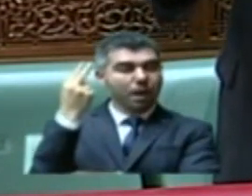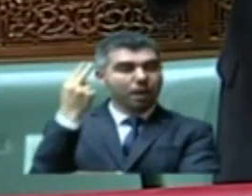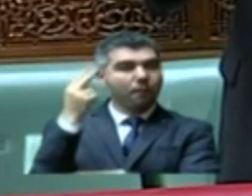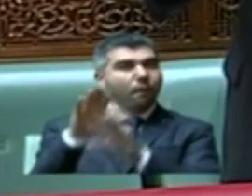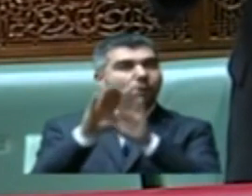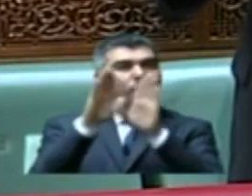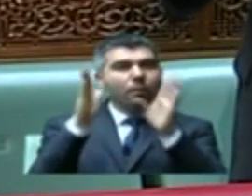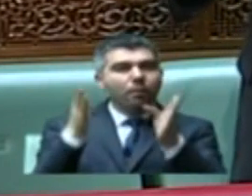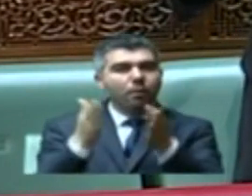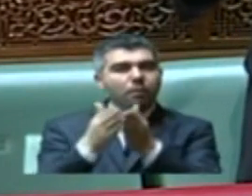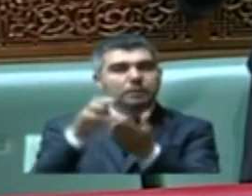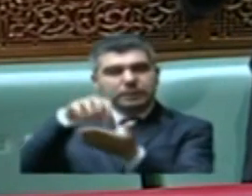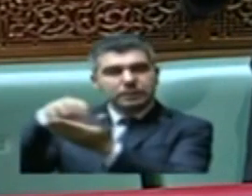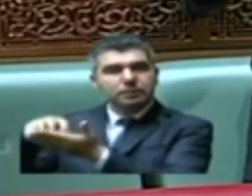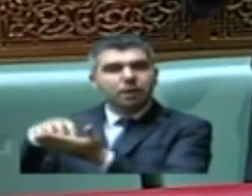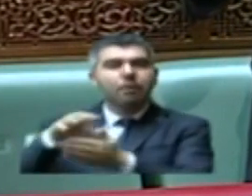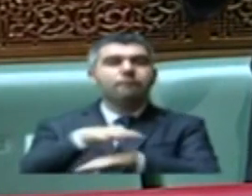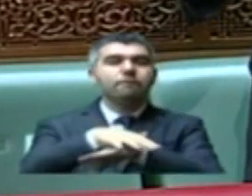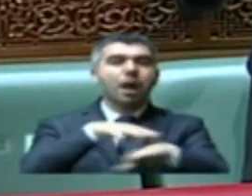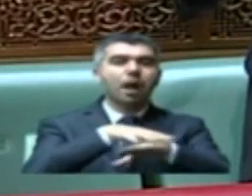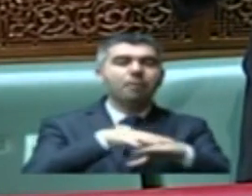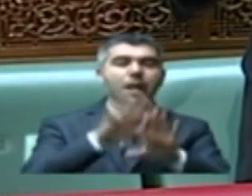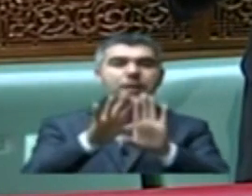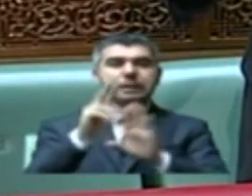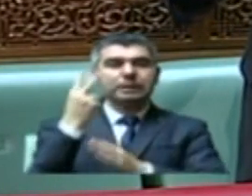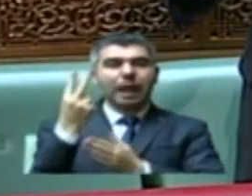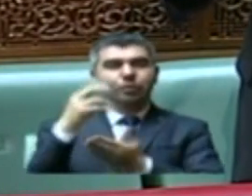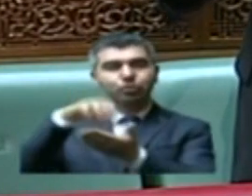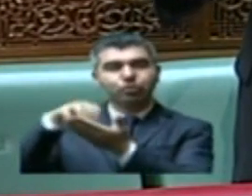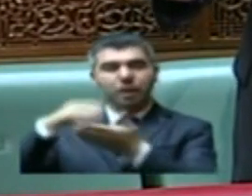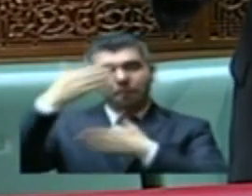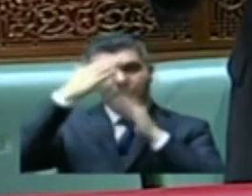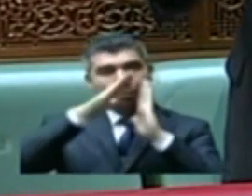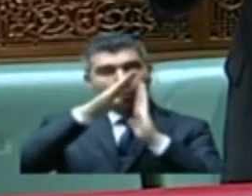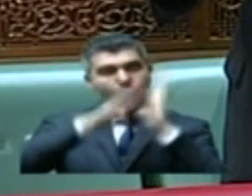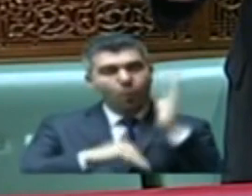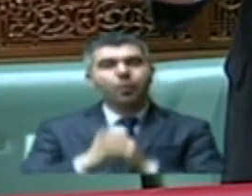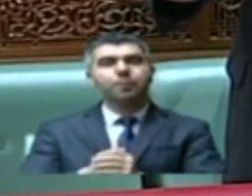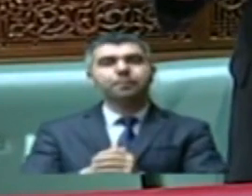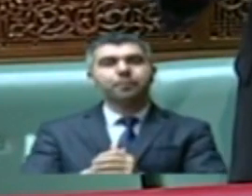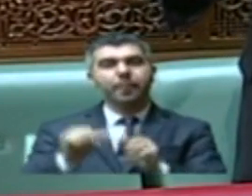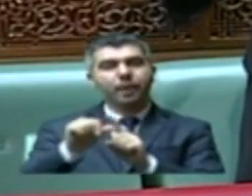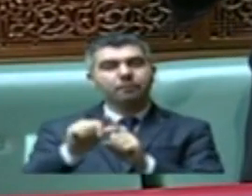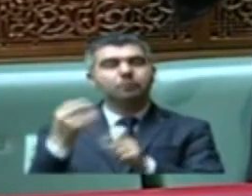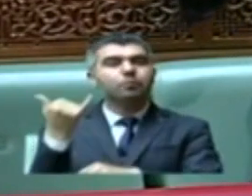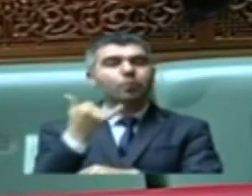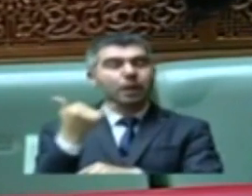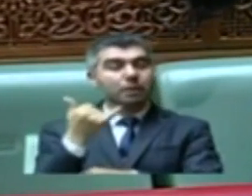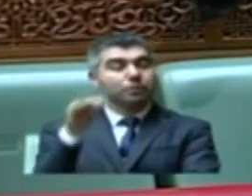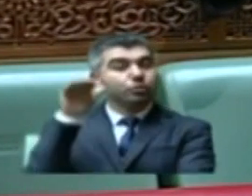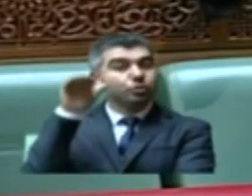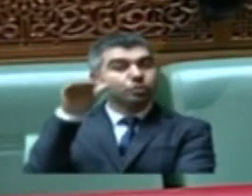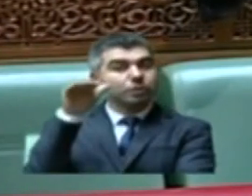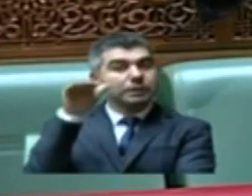الذات في كل جهة من جهات المملكة وخاصة الأقاليم الجنوبية، والسيد